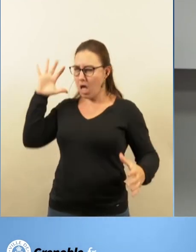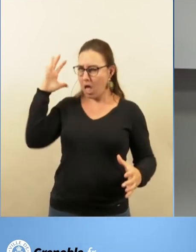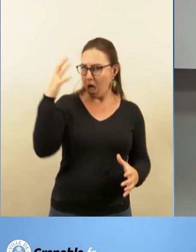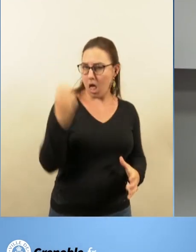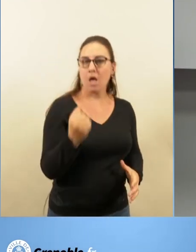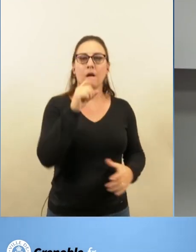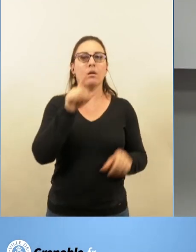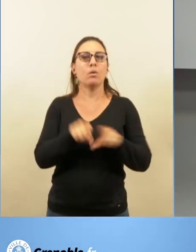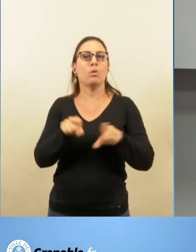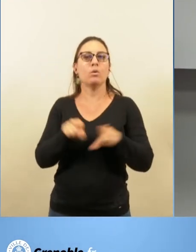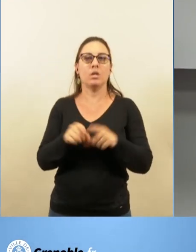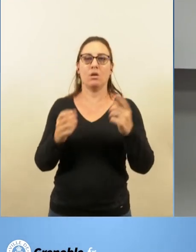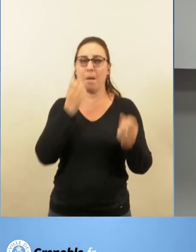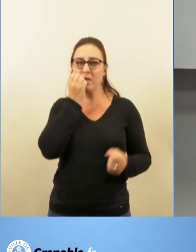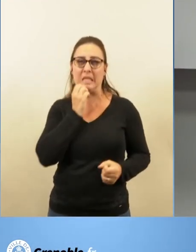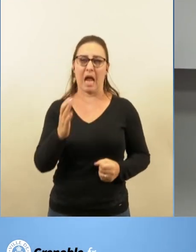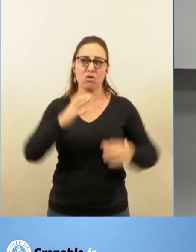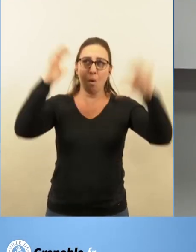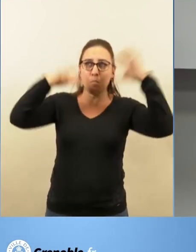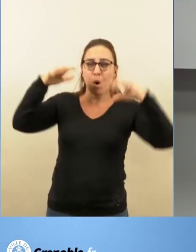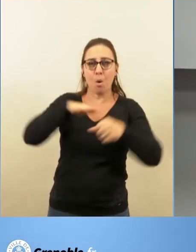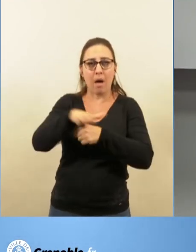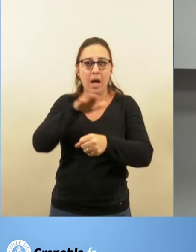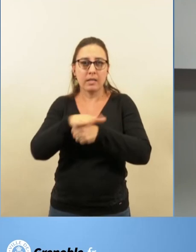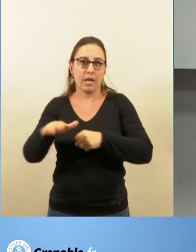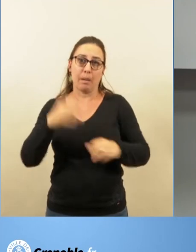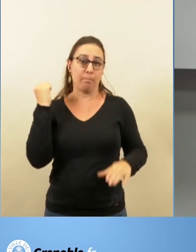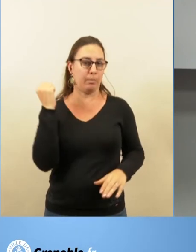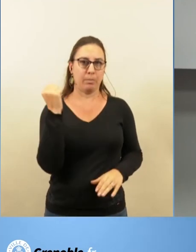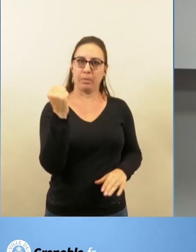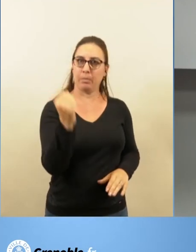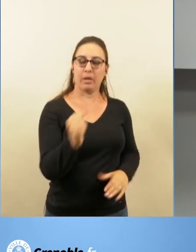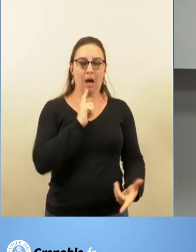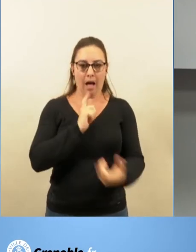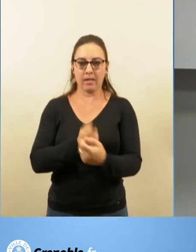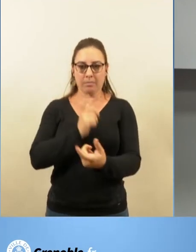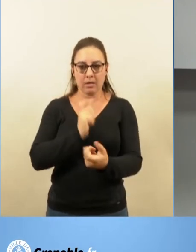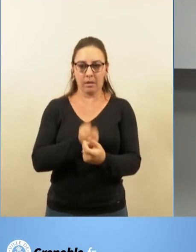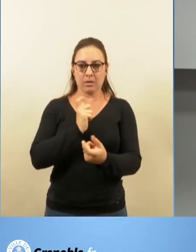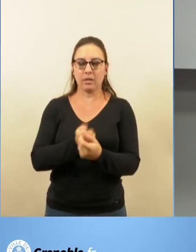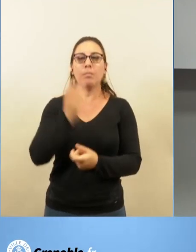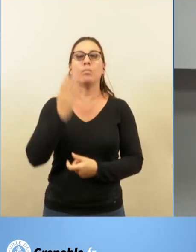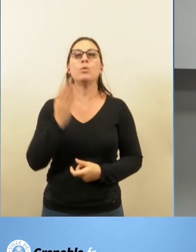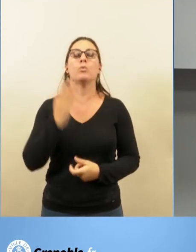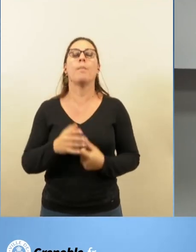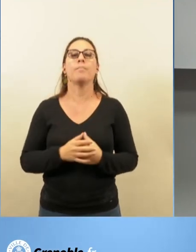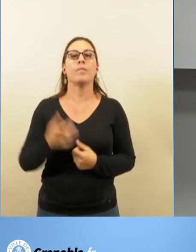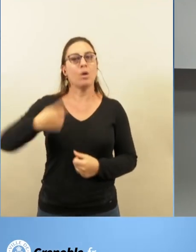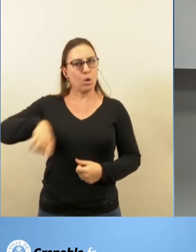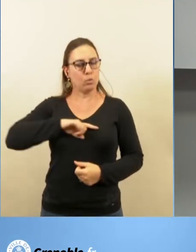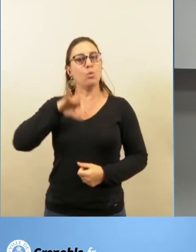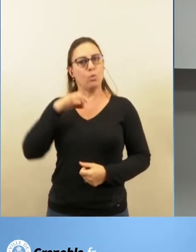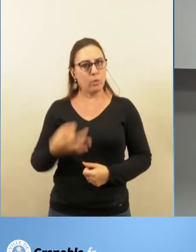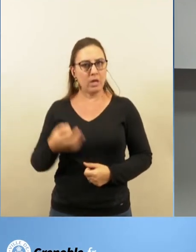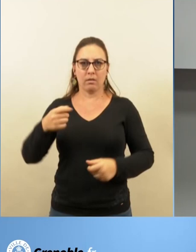et de canicule vont accentuer ce besoin d'adaptation c'est ce que nous faisons aussi avec